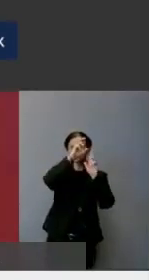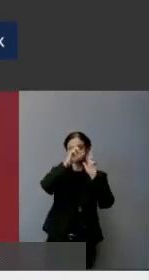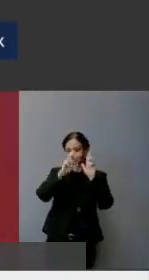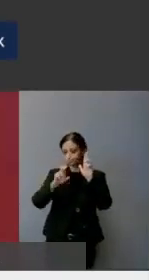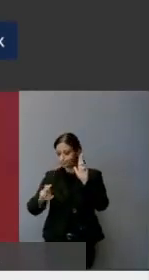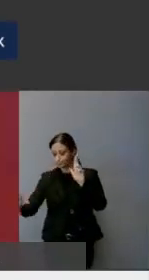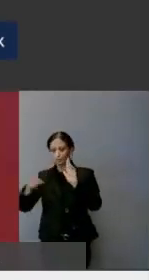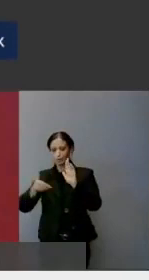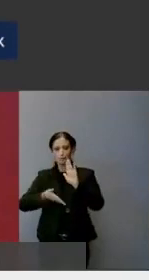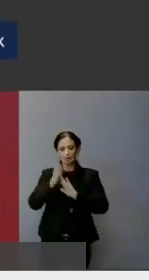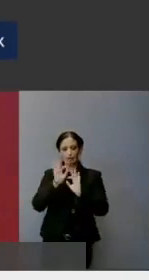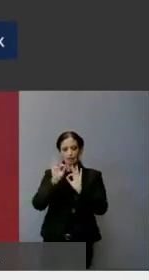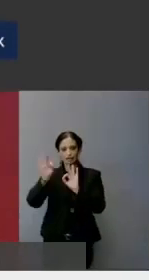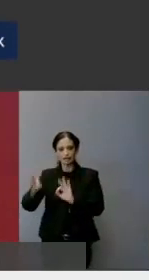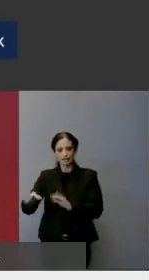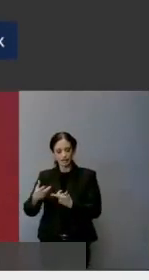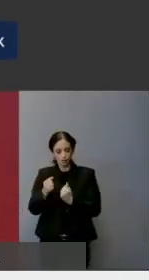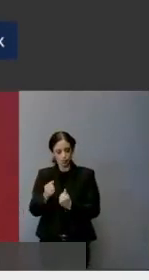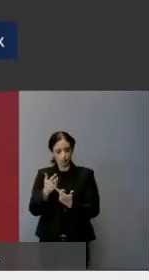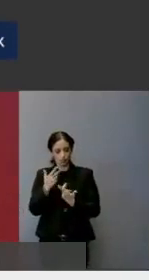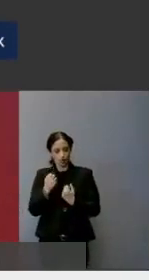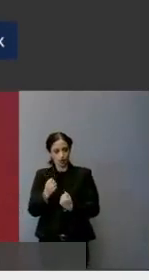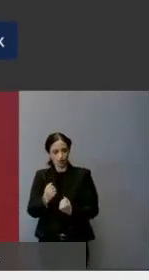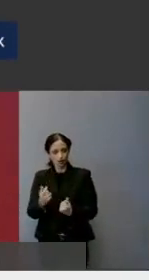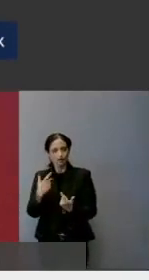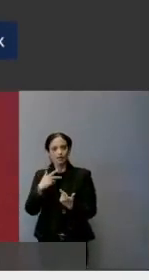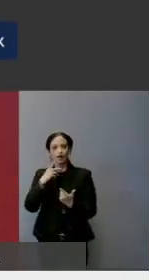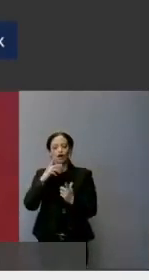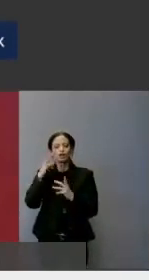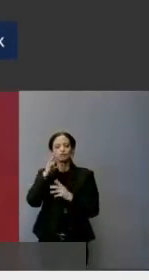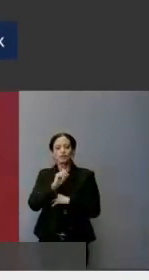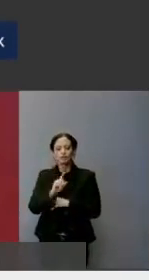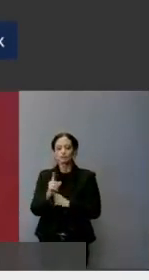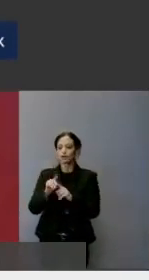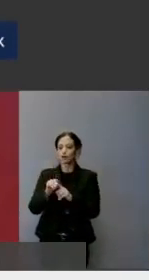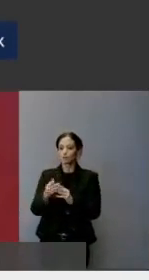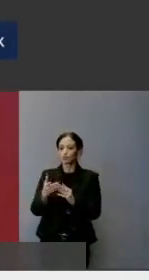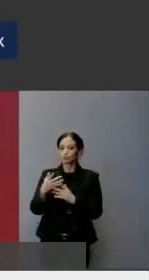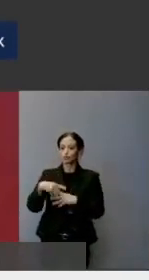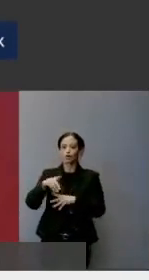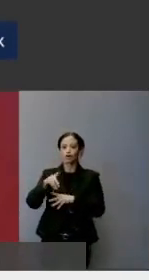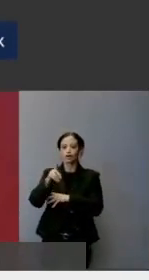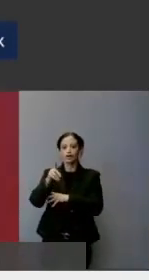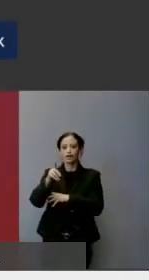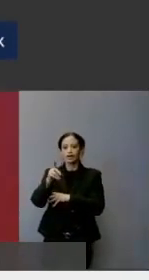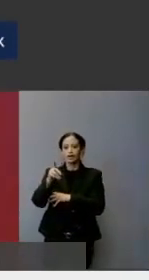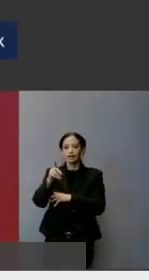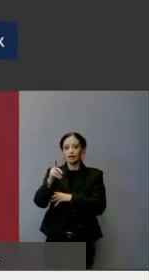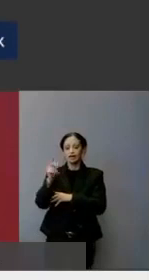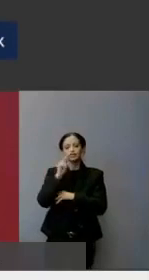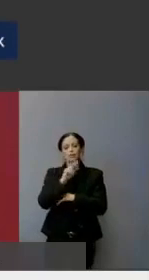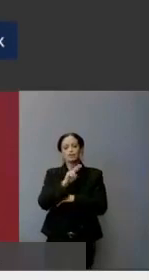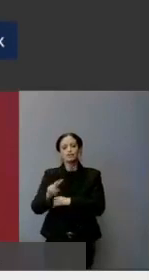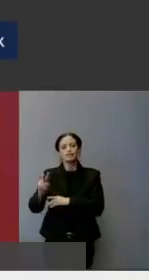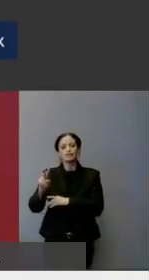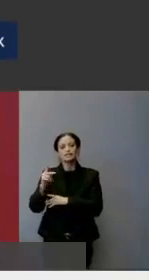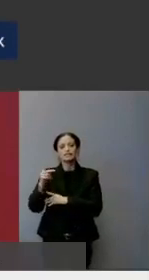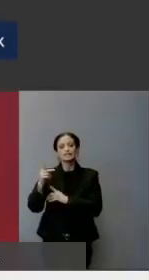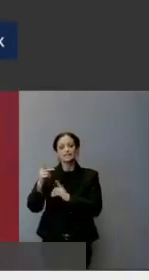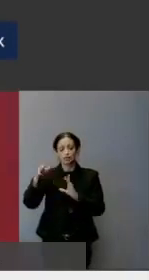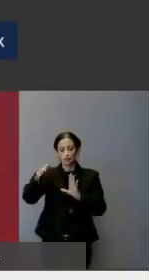come mai il progetto ora al bando non è mai stato sottoposto formalmente al parere della soprintendenza essendo tale che abbina via non prevista nel